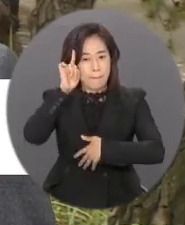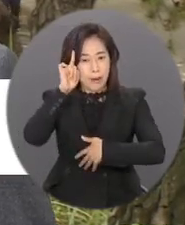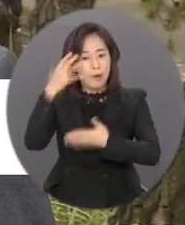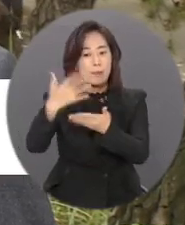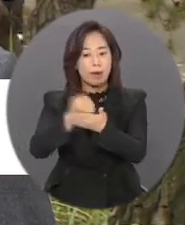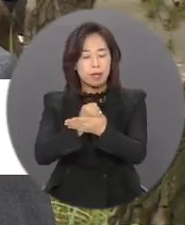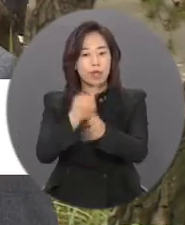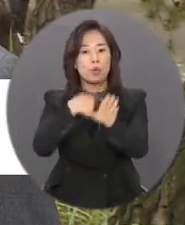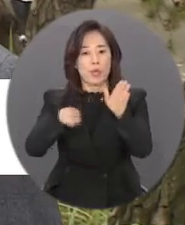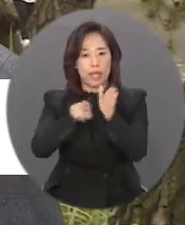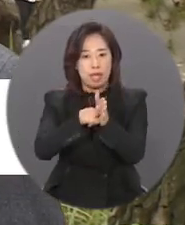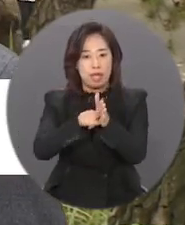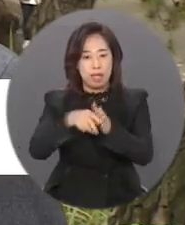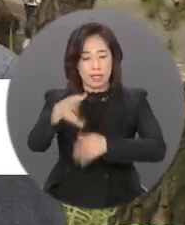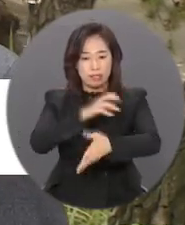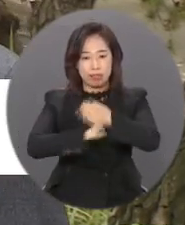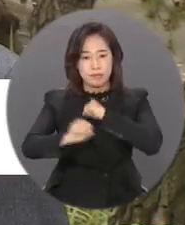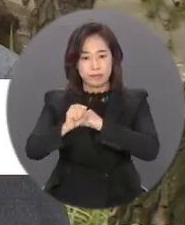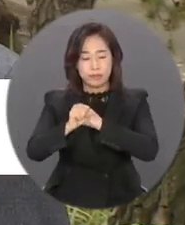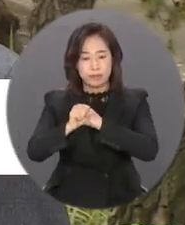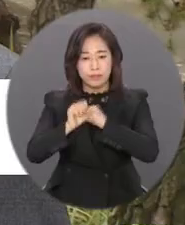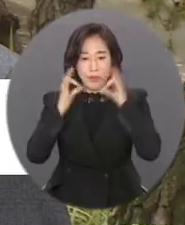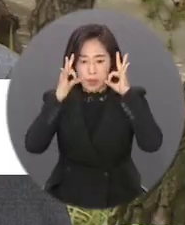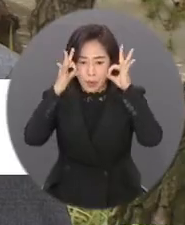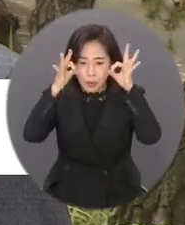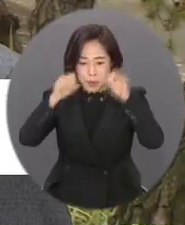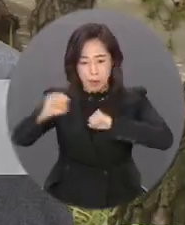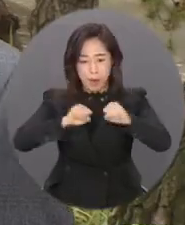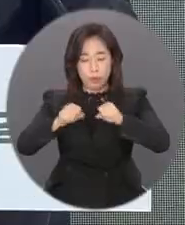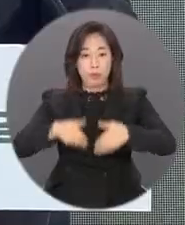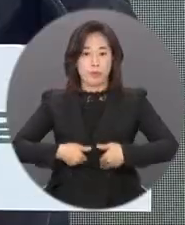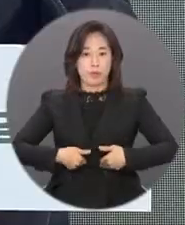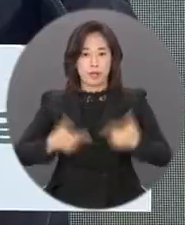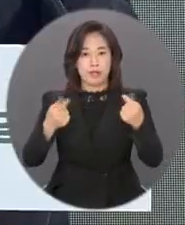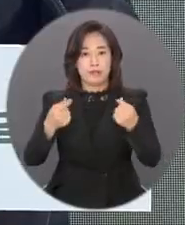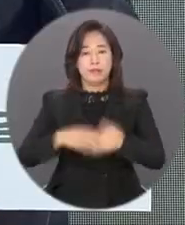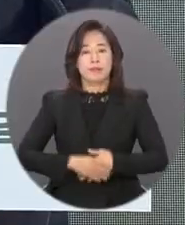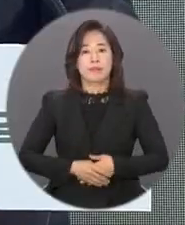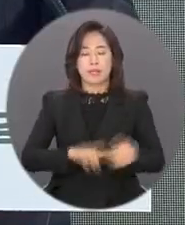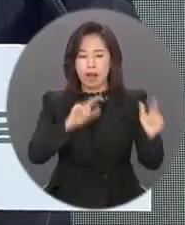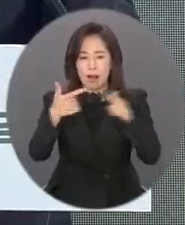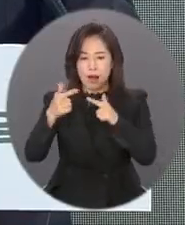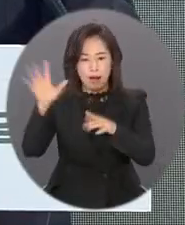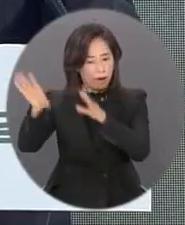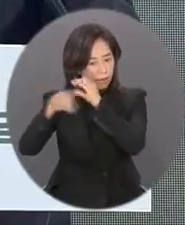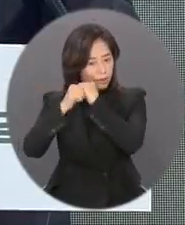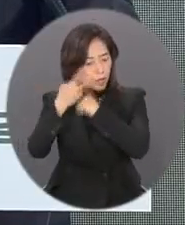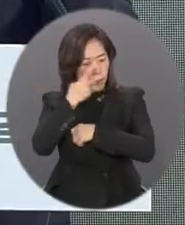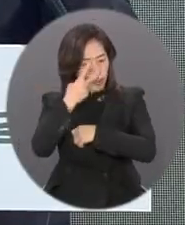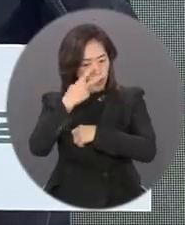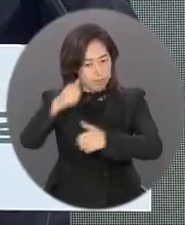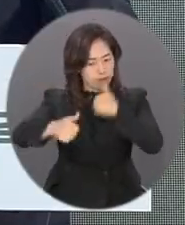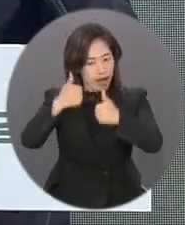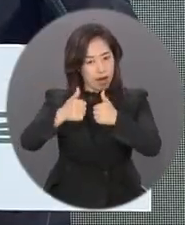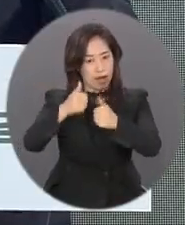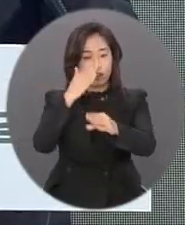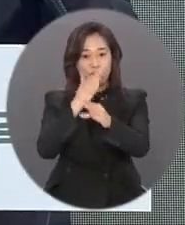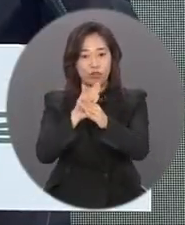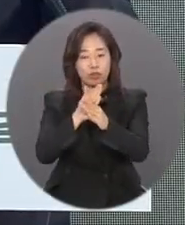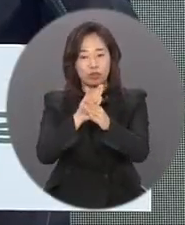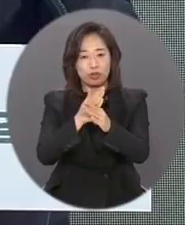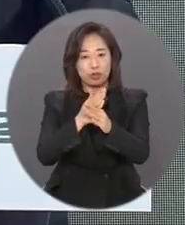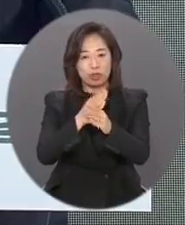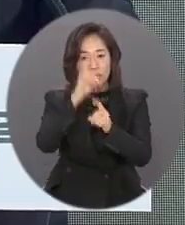위한 적극적인 호남구의 전략이 필요할 것 같고요. 여러 여론조사에서 피 튀기는 접전을 펼치고 있는